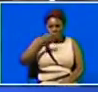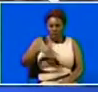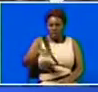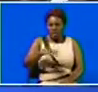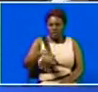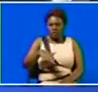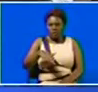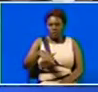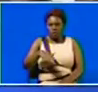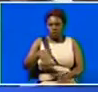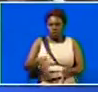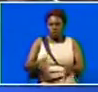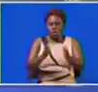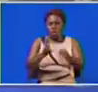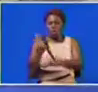SS.